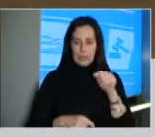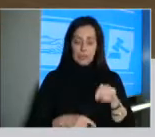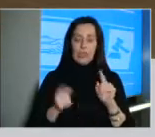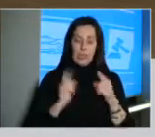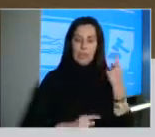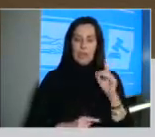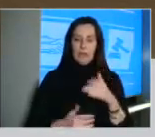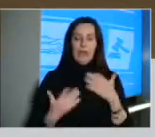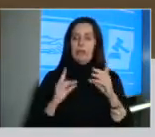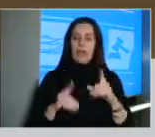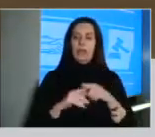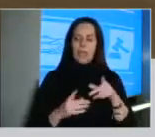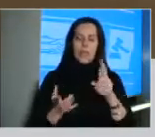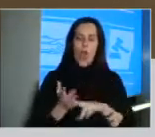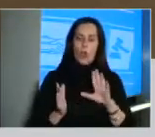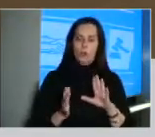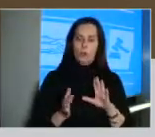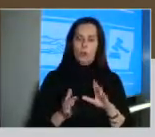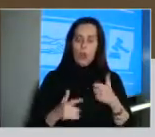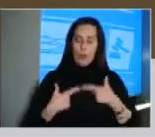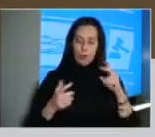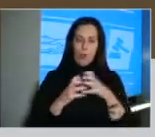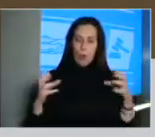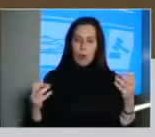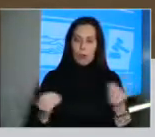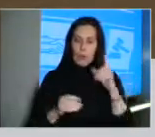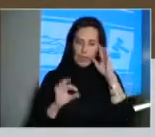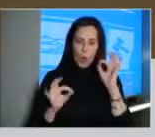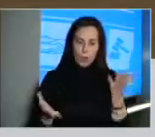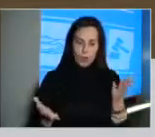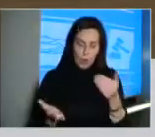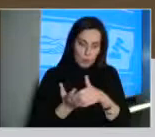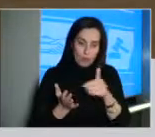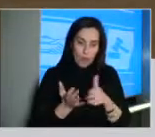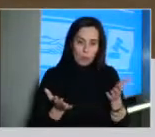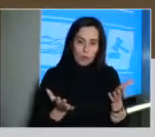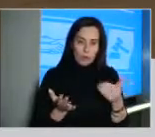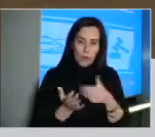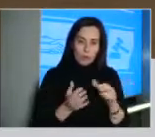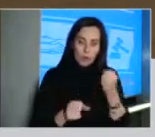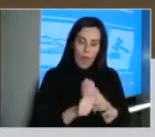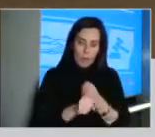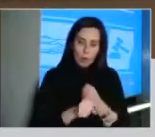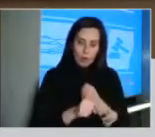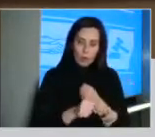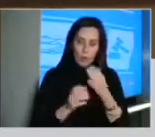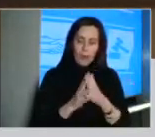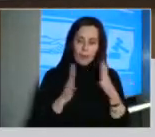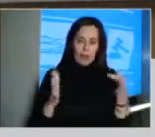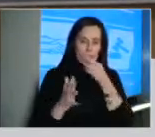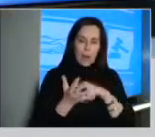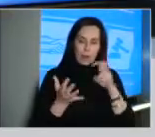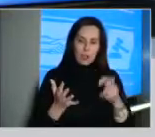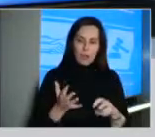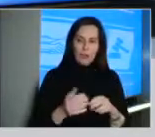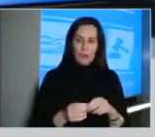יקרה, כן. אין דרך אחרת, זה נכון. כשעולה תוחלת החיים, הדבר ההגיוני לעשות הוא להאריך גם. קצת את תקופת העבודה ולהגדיל את גיל הפרישה, כן, בעצם...